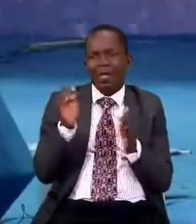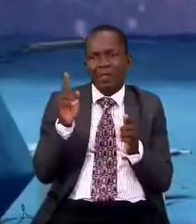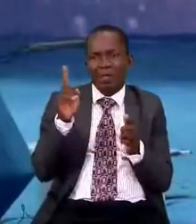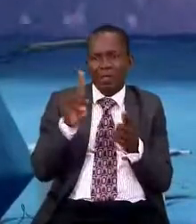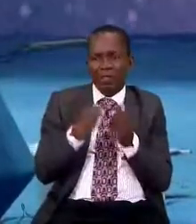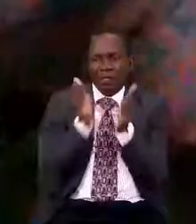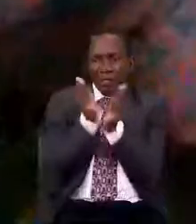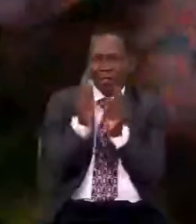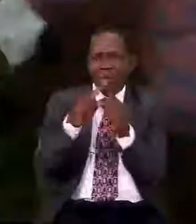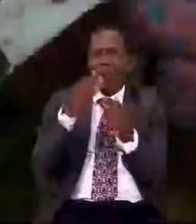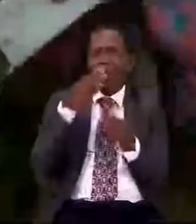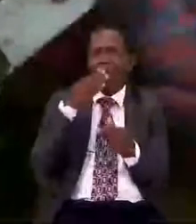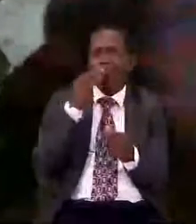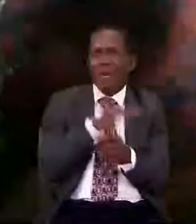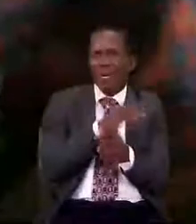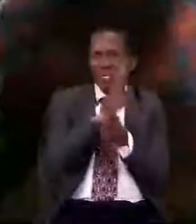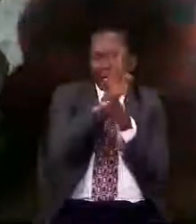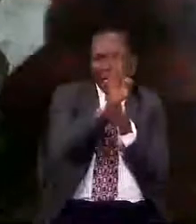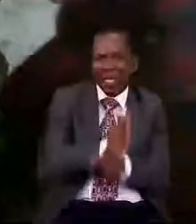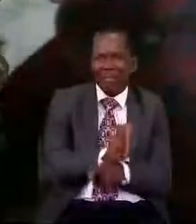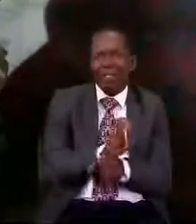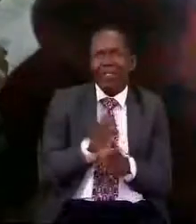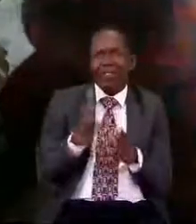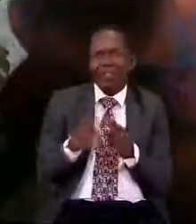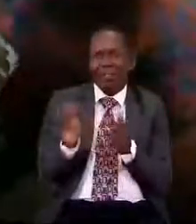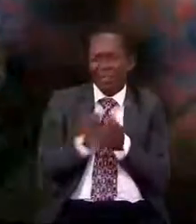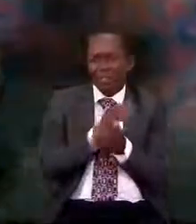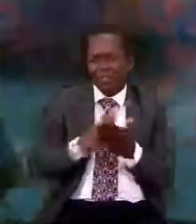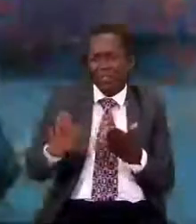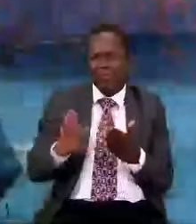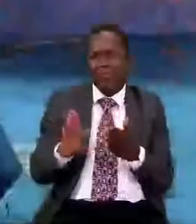aux comportements destructeurs. Ce jour,